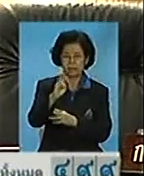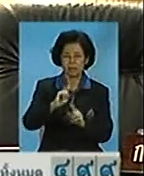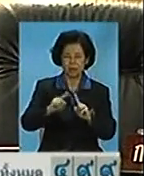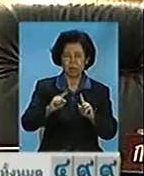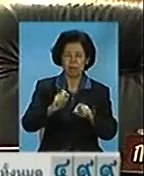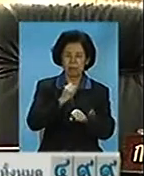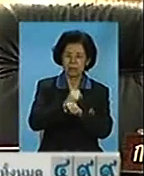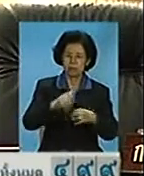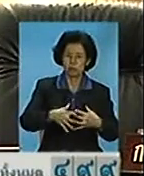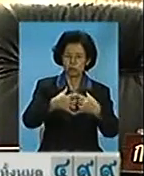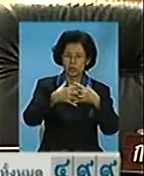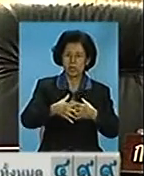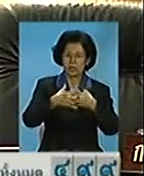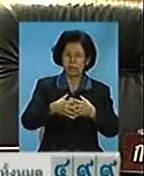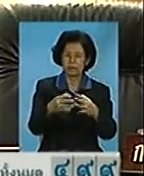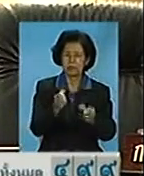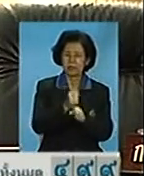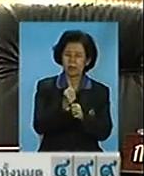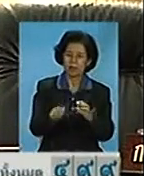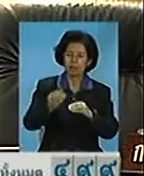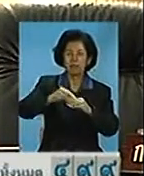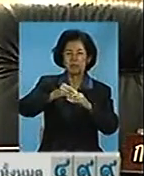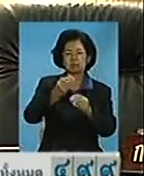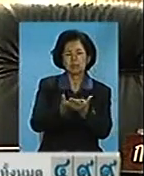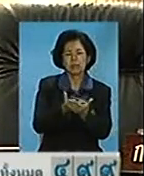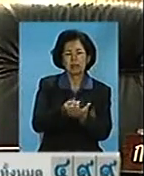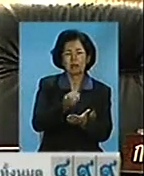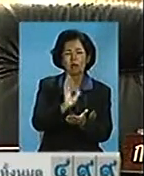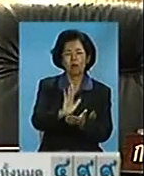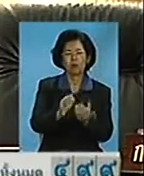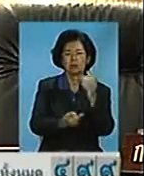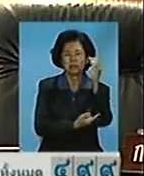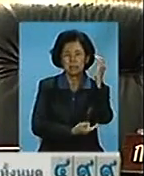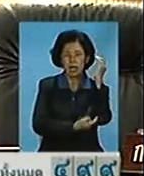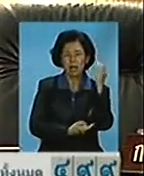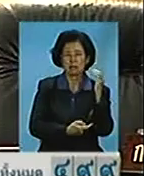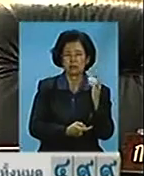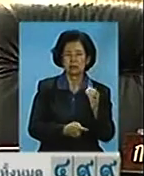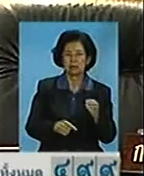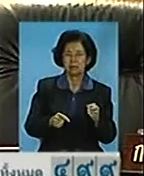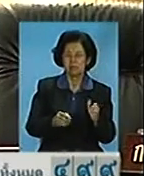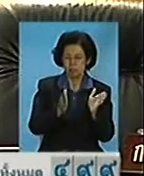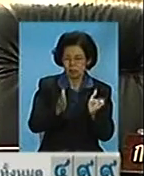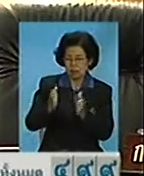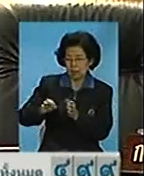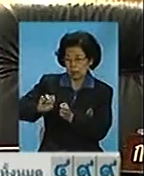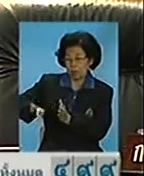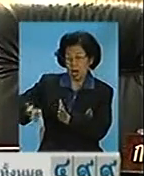ของยางเลยนะวันนี้เราถึงไหนกันนะช่วงนี้ปลายน้ำเนี่ยเรามีน้อยมากถ้าเราสามารถ